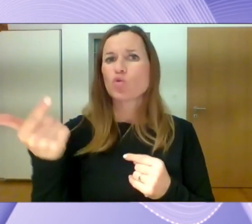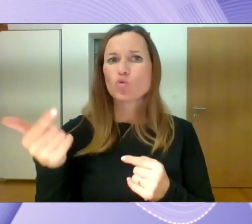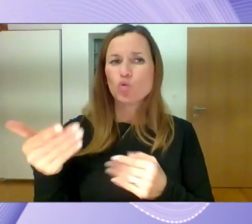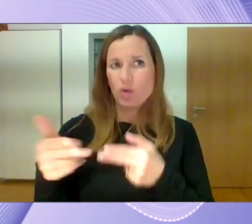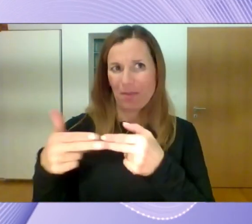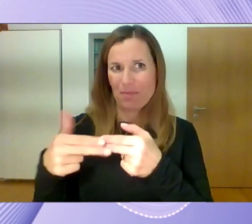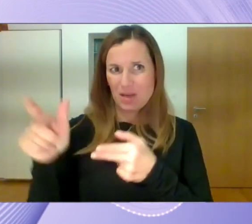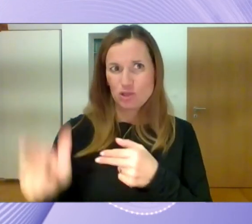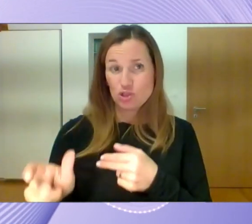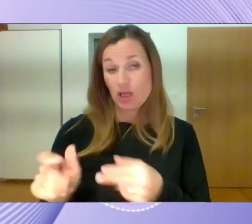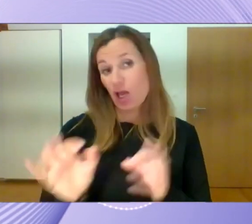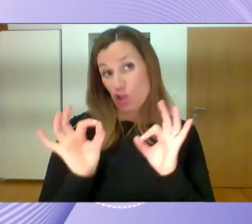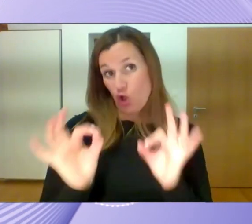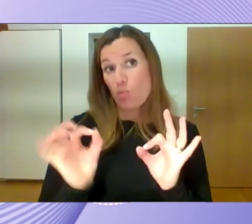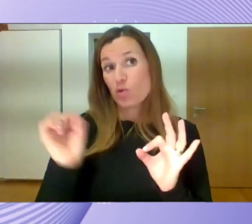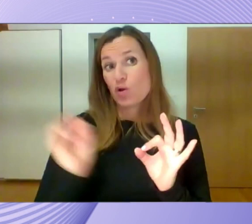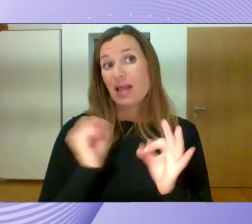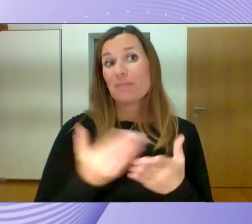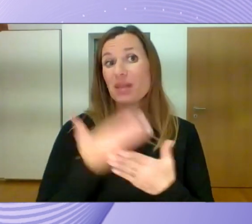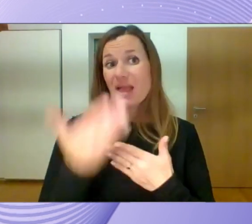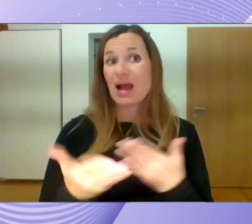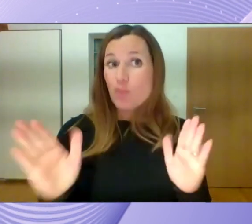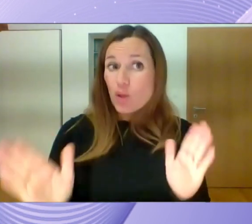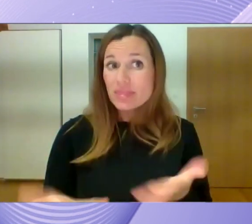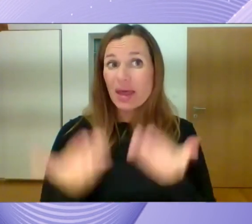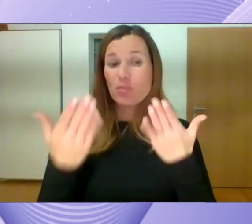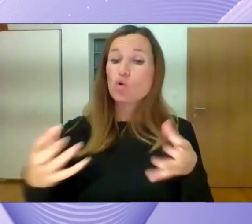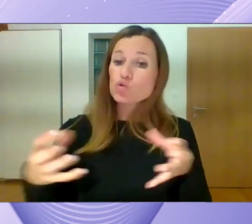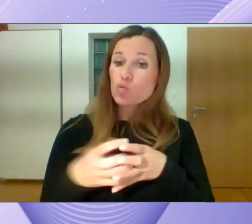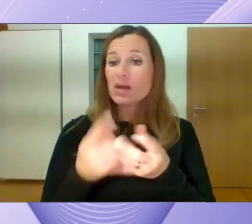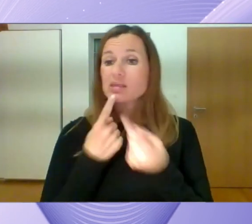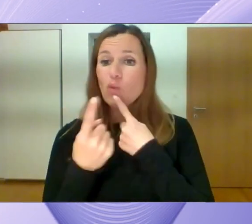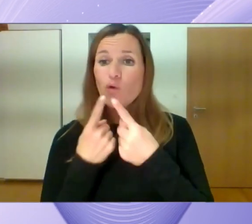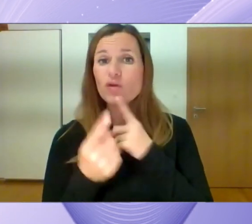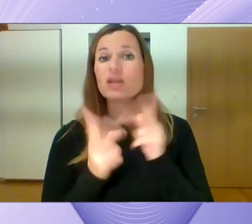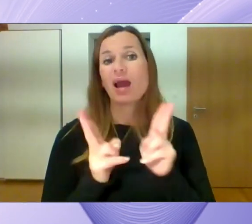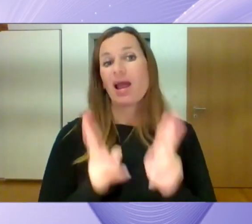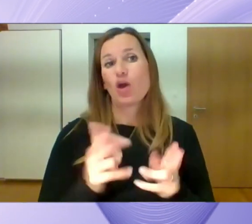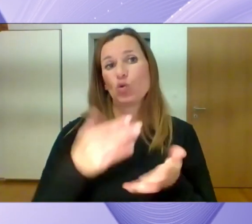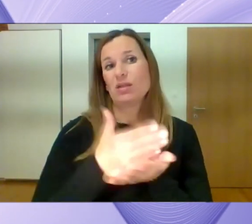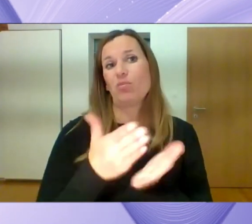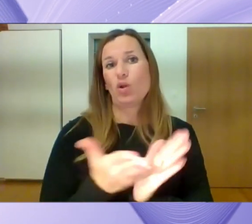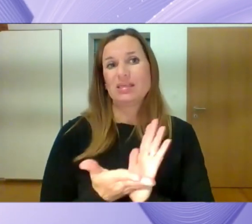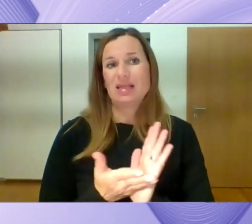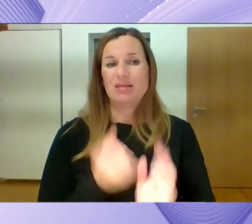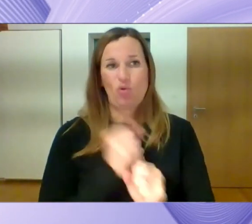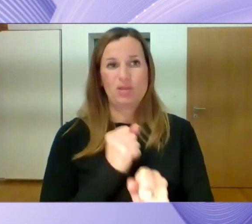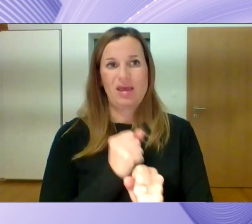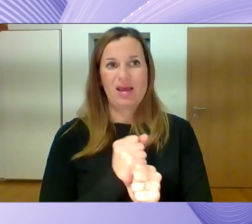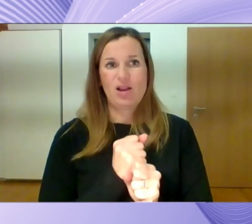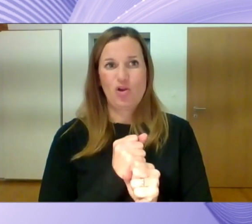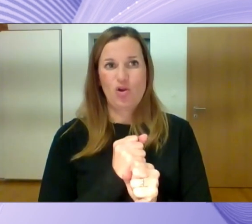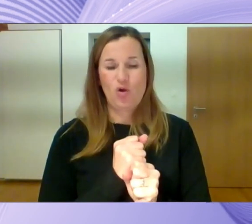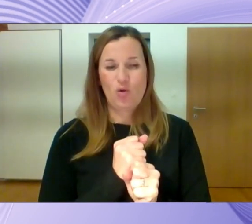dobro, da predlagate, dajmo se usesti pa videti, kaj si lahko porazdelimo. Tako da, to je o tem, da